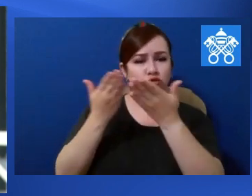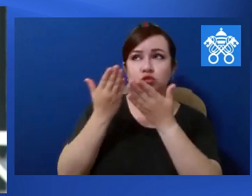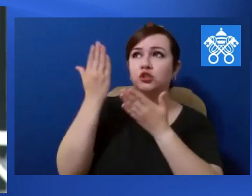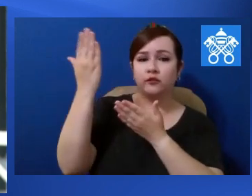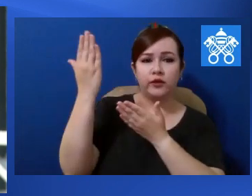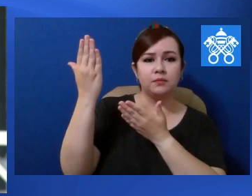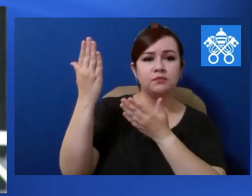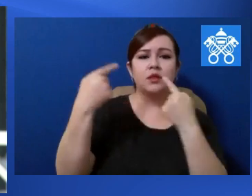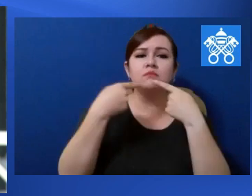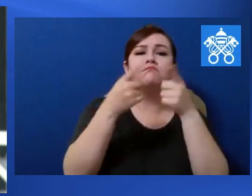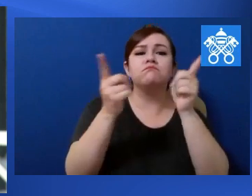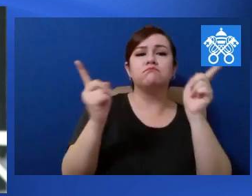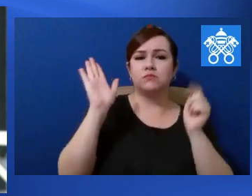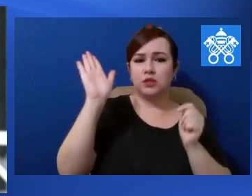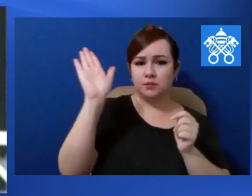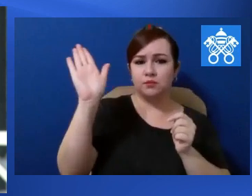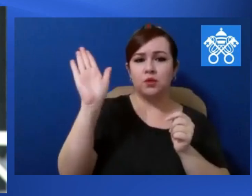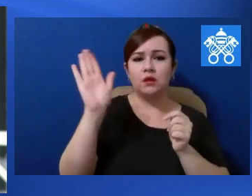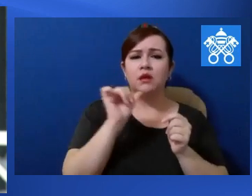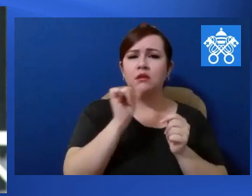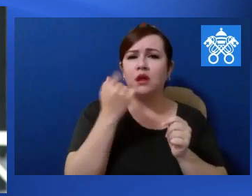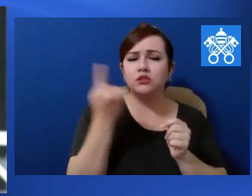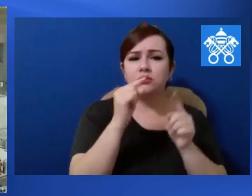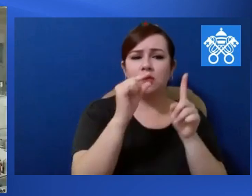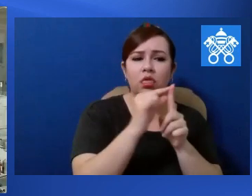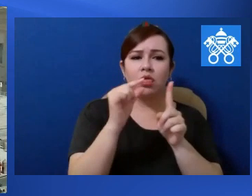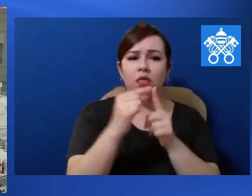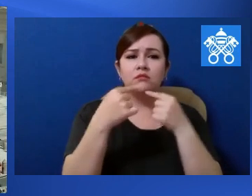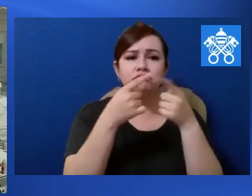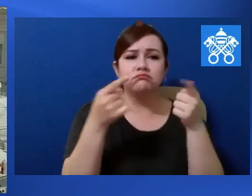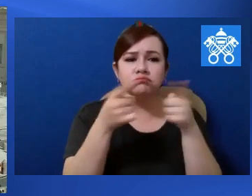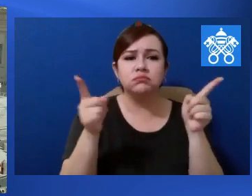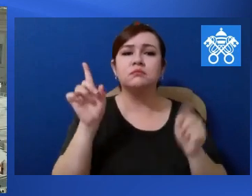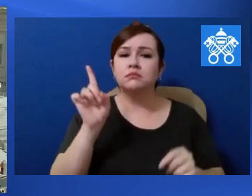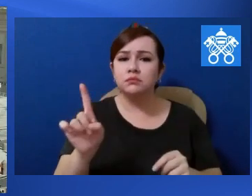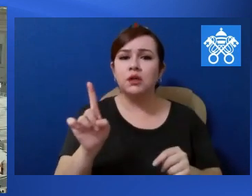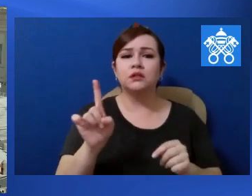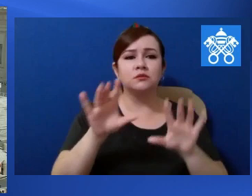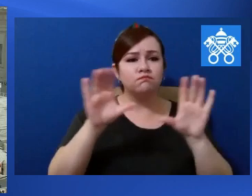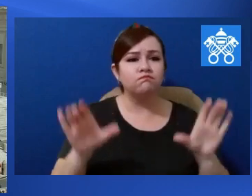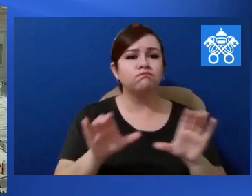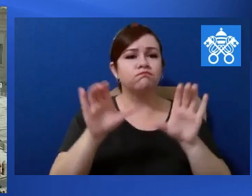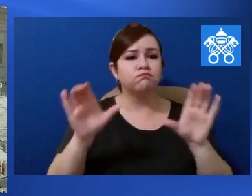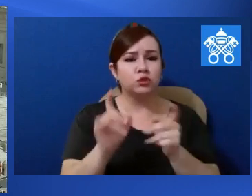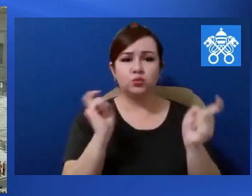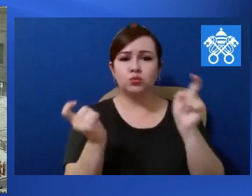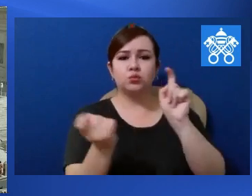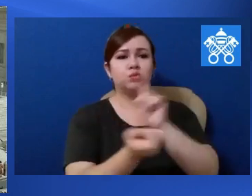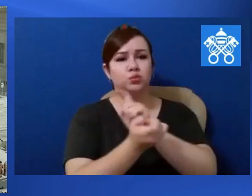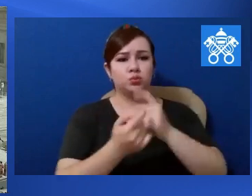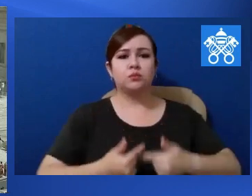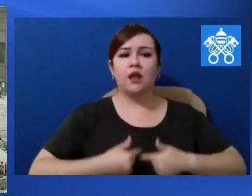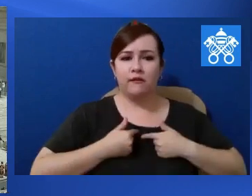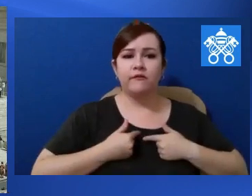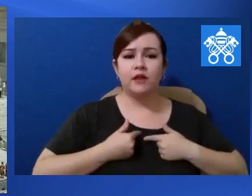Gesù risorto e fu mandata da lui a portare l'annuncio ai discepoli, Mary era convinta di